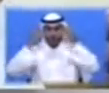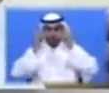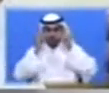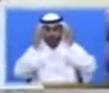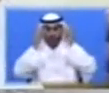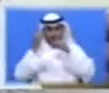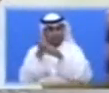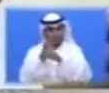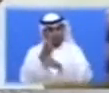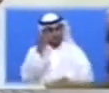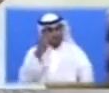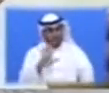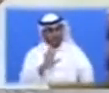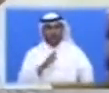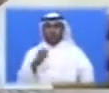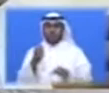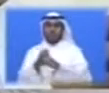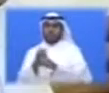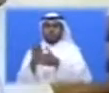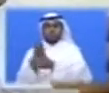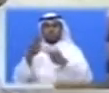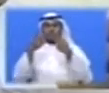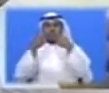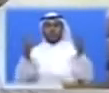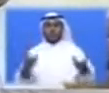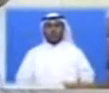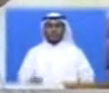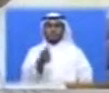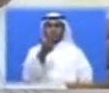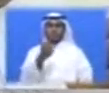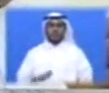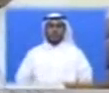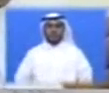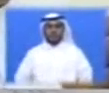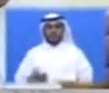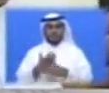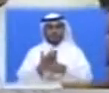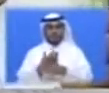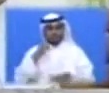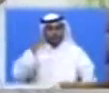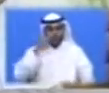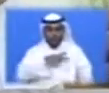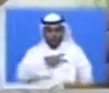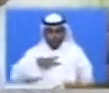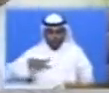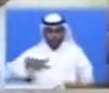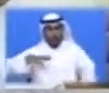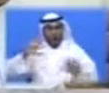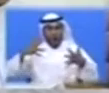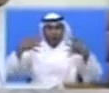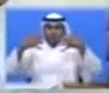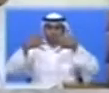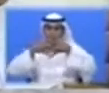عمل، ليس التوظيف فقط في الحكومة وإنما في القطاع الخاص أو حتى في تطوير الإنسان نفسه حتى يكون له مشروع